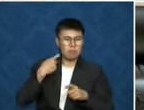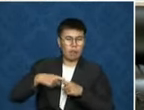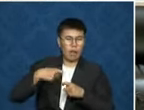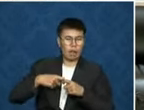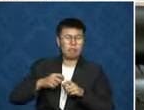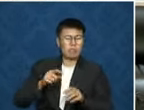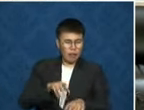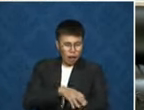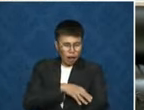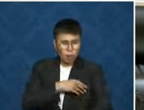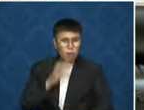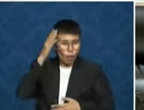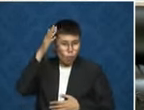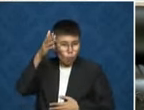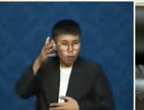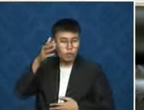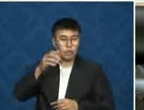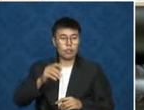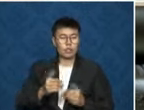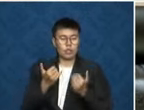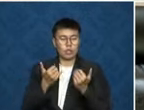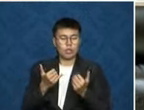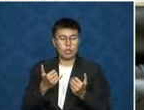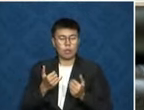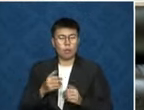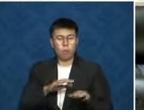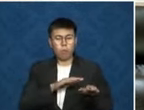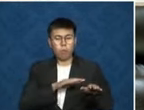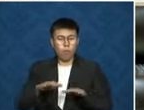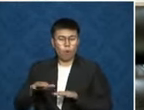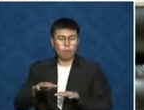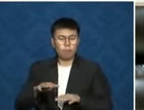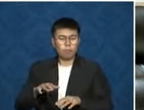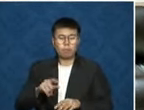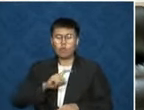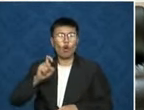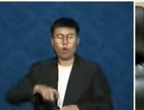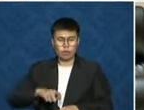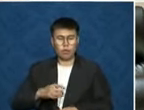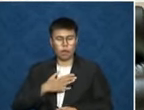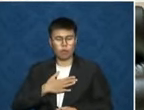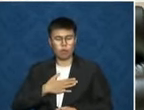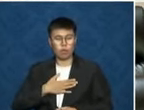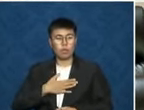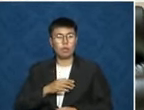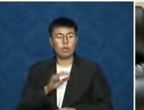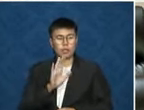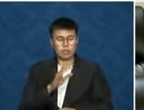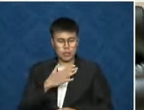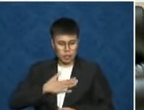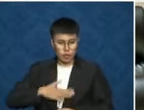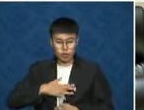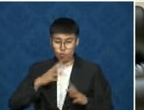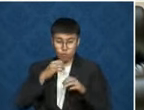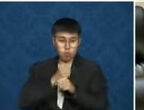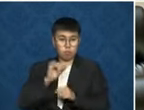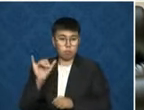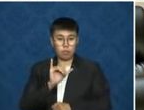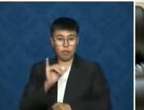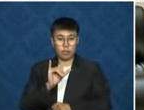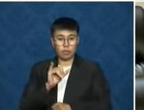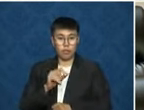ว่าเรื่องของอนาคตและยังไม่จำเป็นต้องเตรียมความพร้อมค่ะเราต้องไม่รีบด่วนสรุปจนเกินไปนะคะว่าเรา